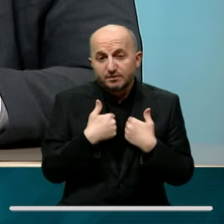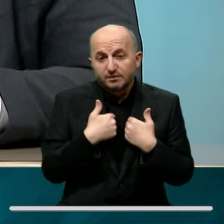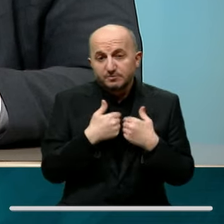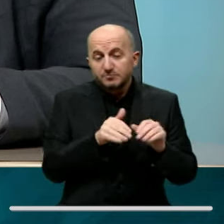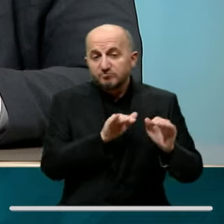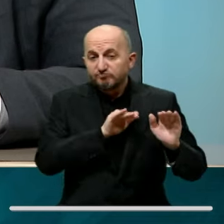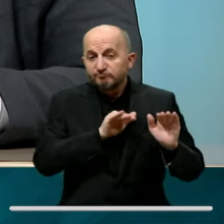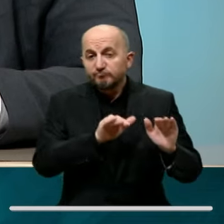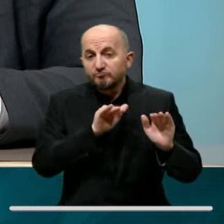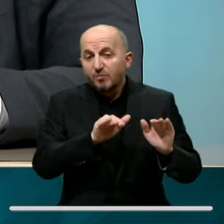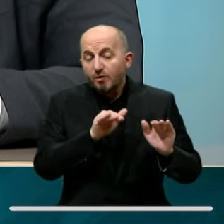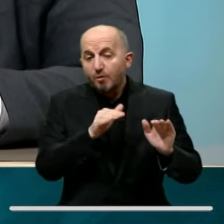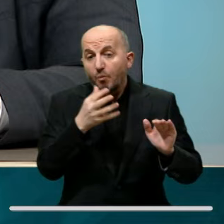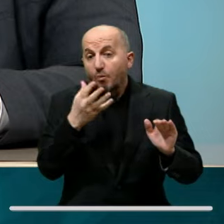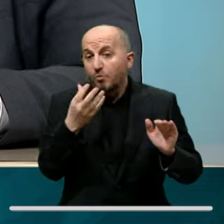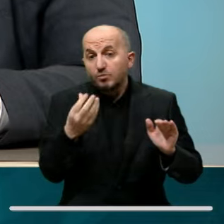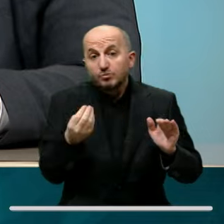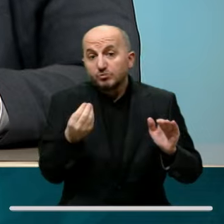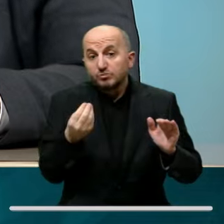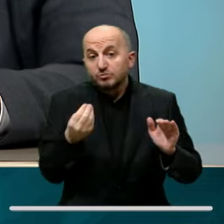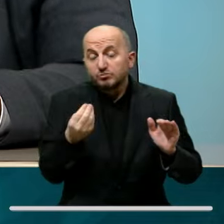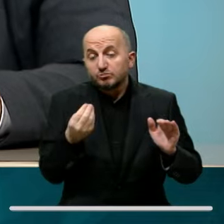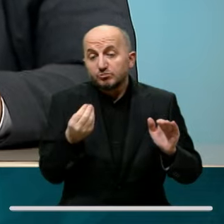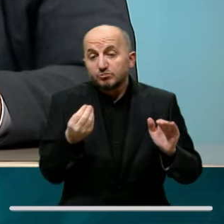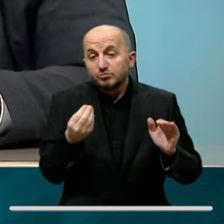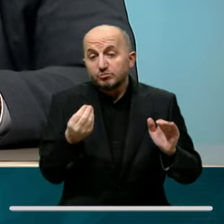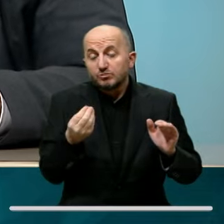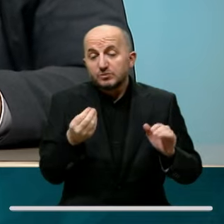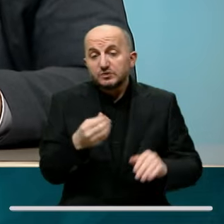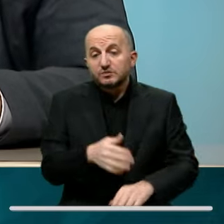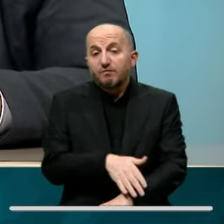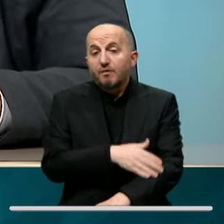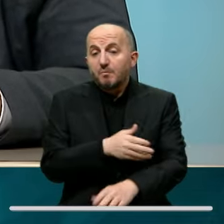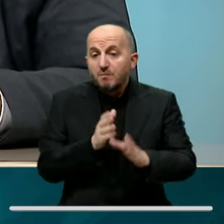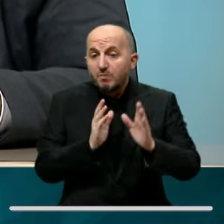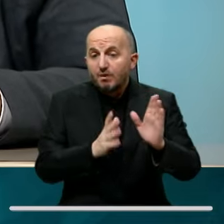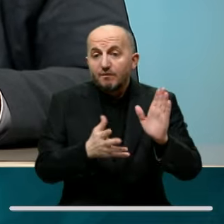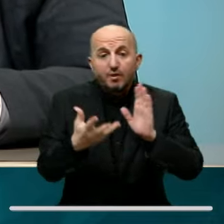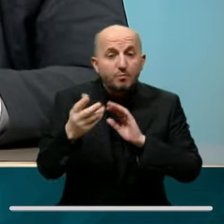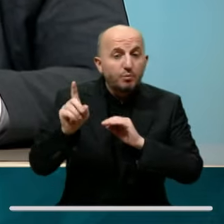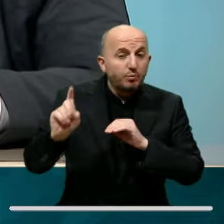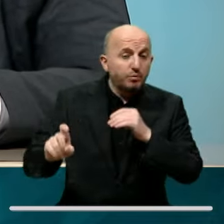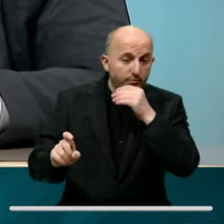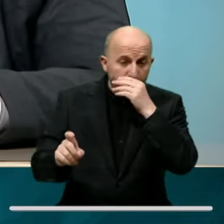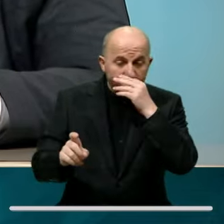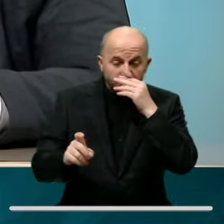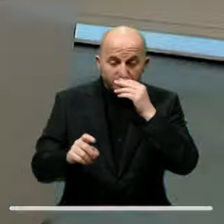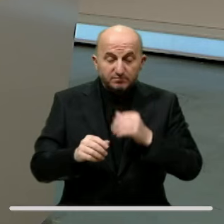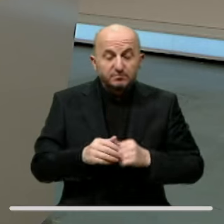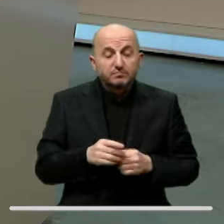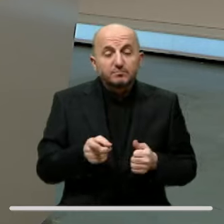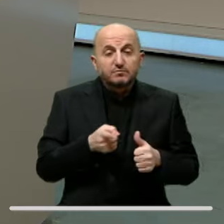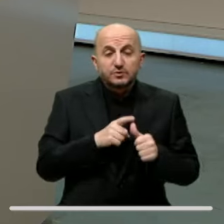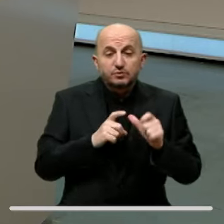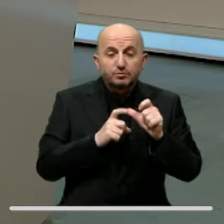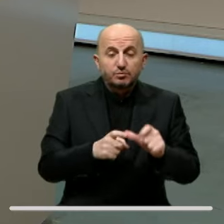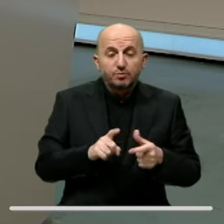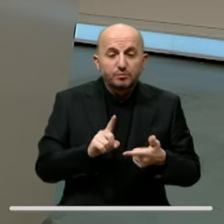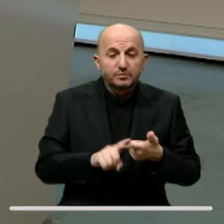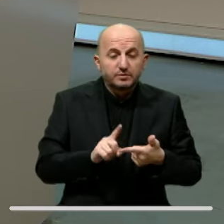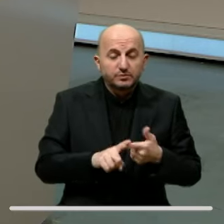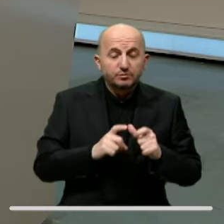destek olmamız olur mu? Olduğumuz takdirde bu sadaka-i cariye yerine geçer mi? Peki, soralım. Bu birinci sorum. İkinci sorum